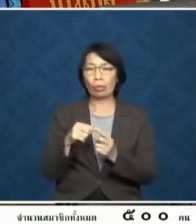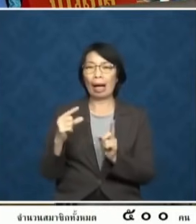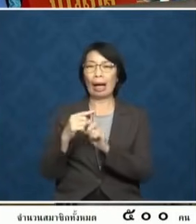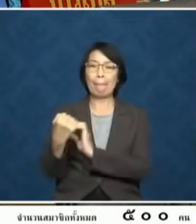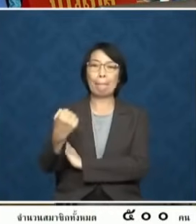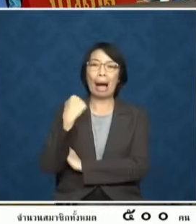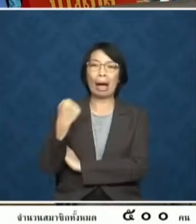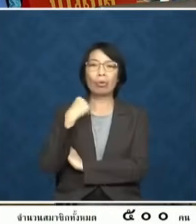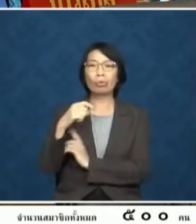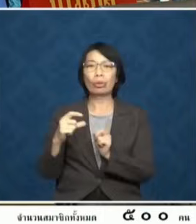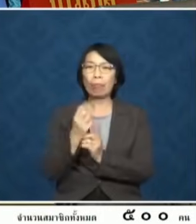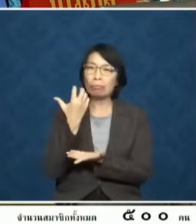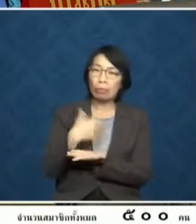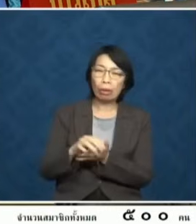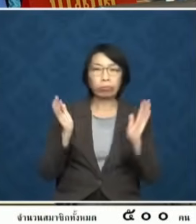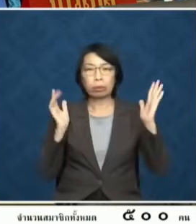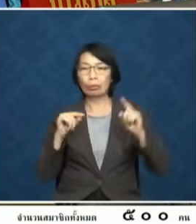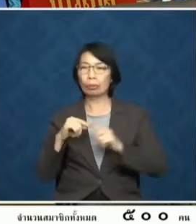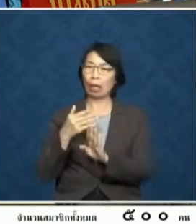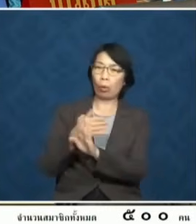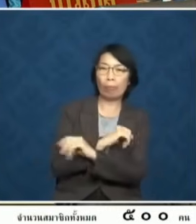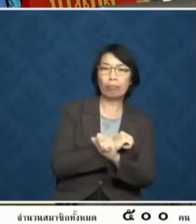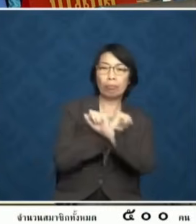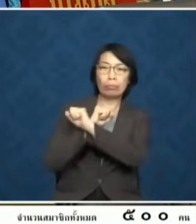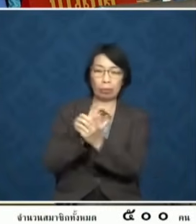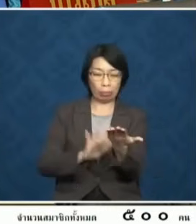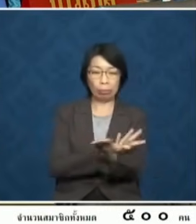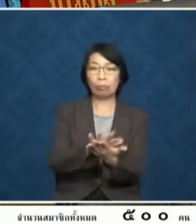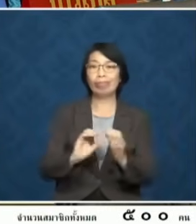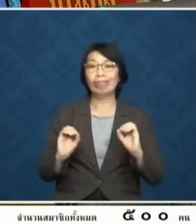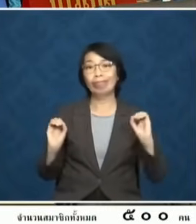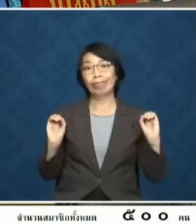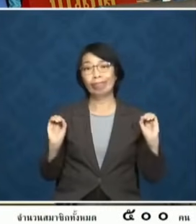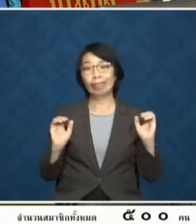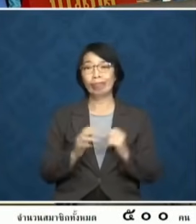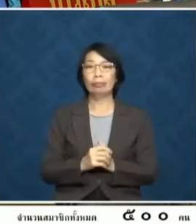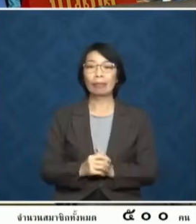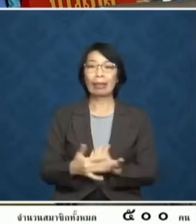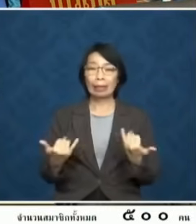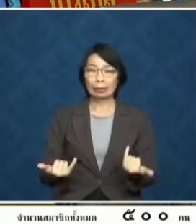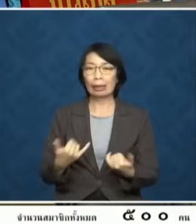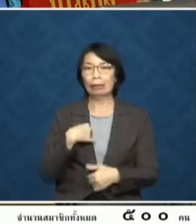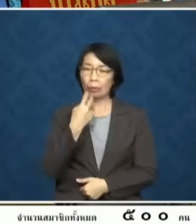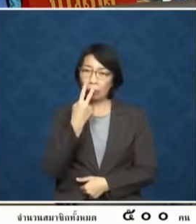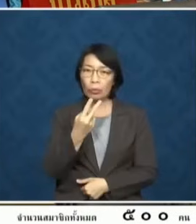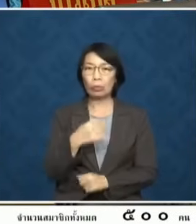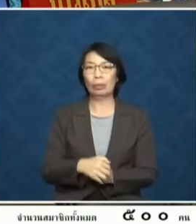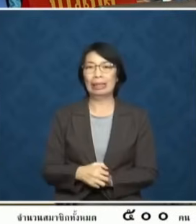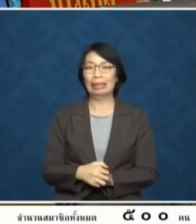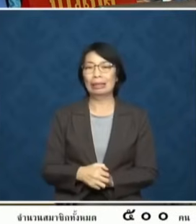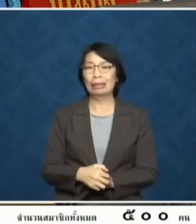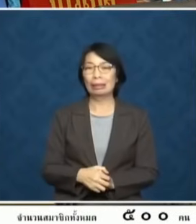คงไม่เคยมีเนื้อหาใดๆที่เตรียมการป้องกันประเทศอีกแล้วค่ะท่านประธานคะสิ่งที่เราเห็นคือสื่อและ